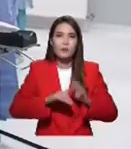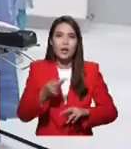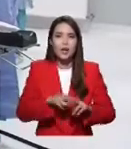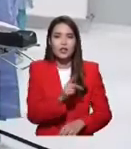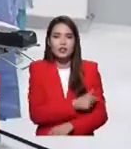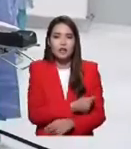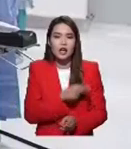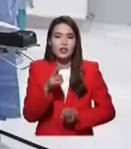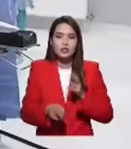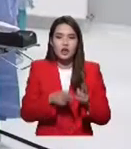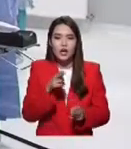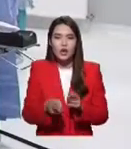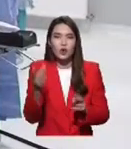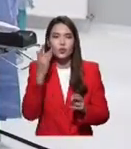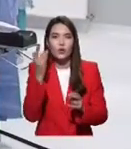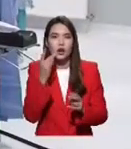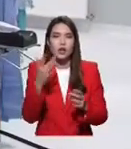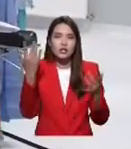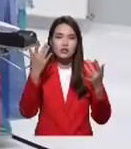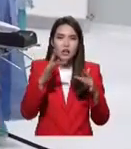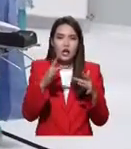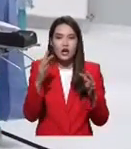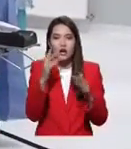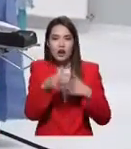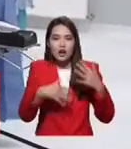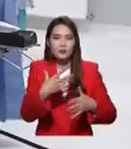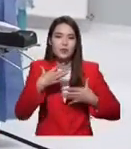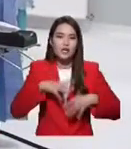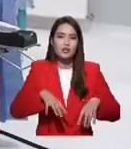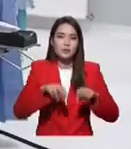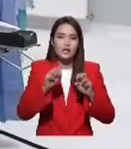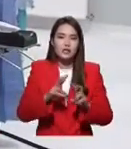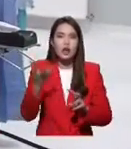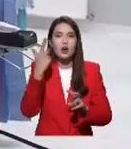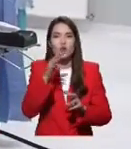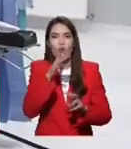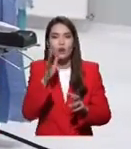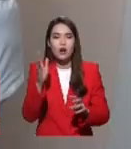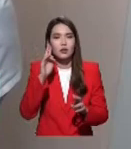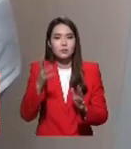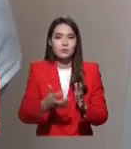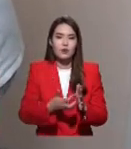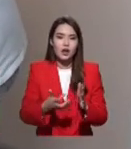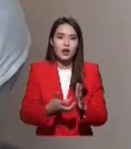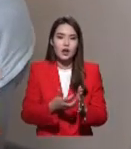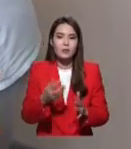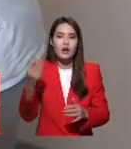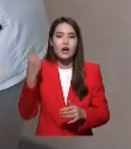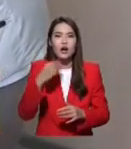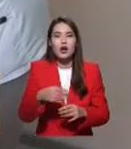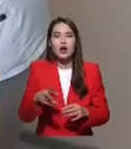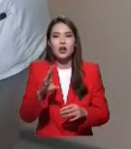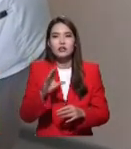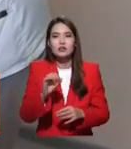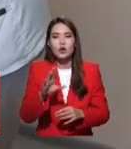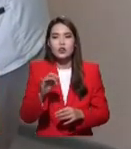дәрігерлердің операцияны дәлдікпен шатаспай жасауына көмектесетін роботтың орталықта қанша уақыт болатыны белгісіз. Ақтөбелік Сұлуша Шоспанованың